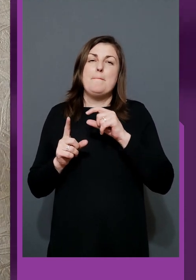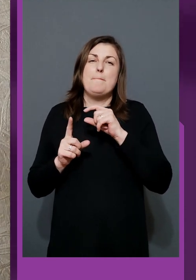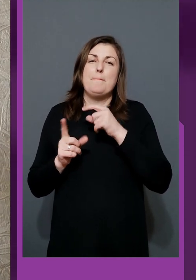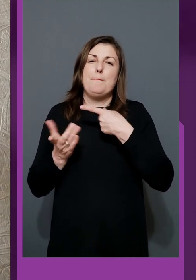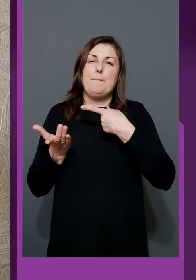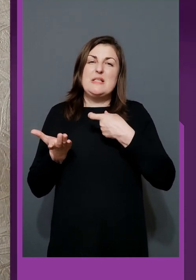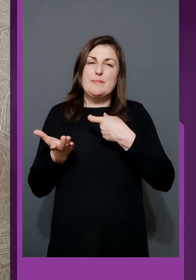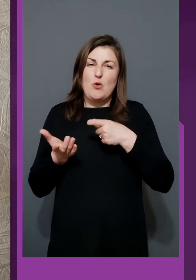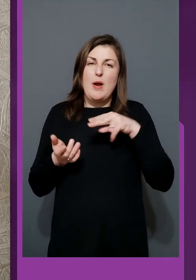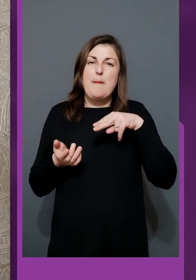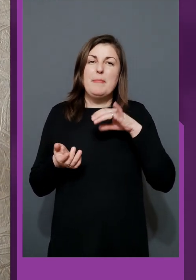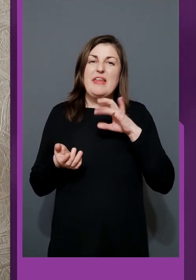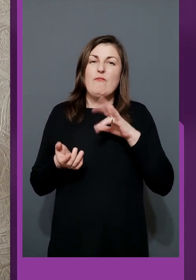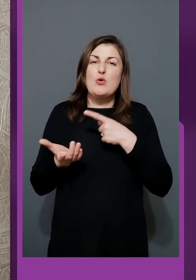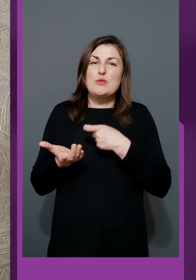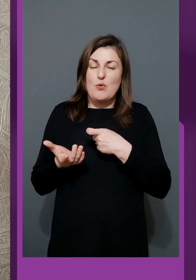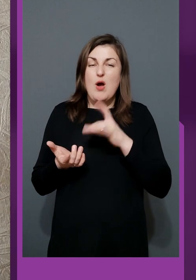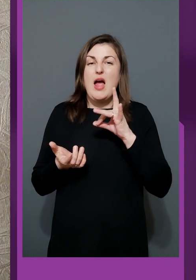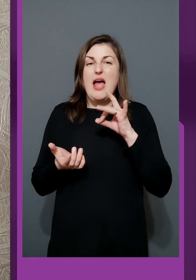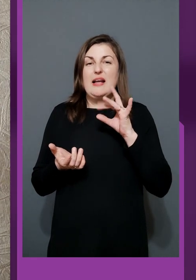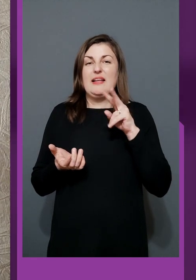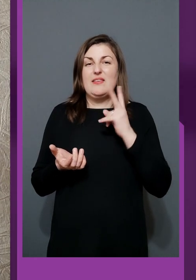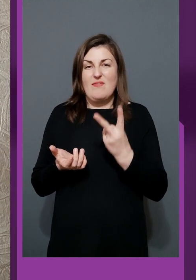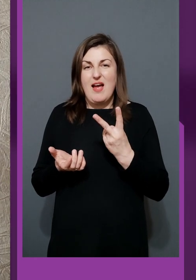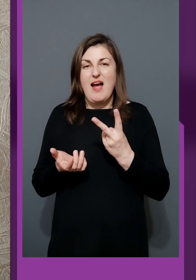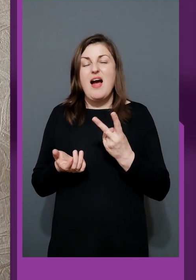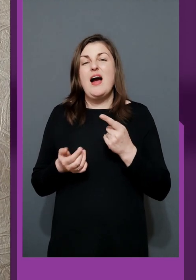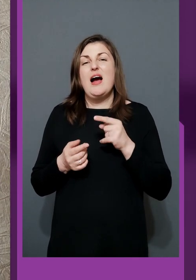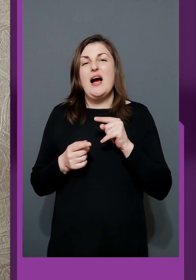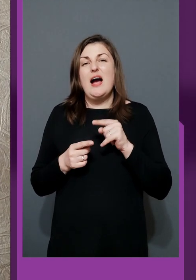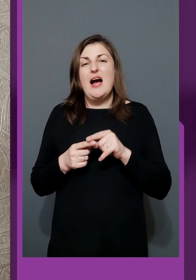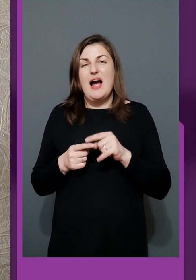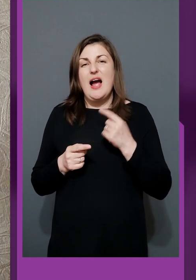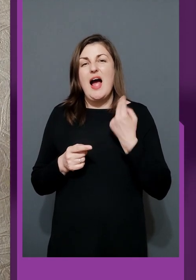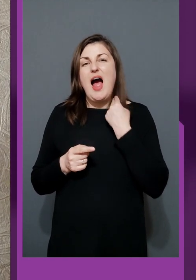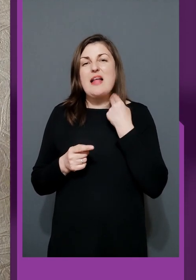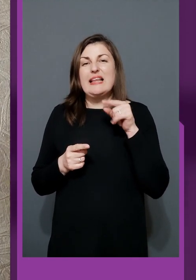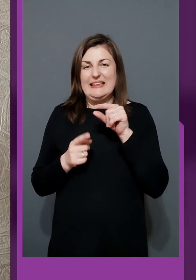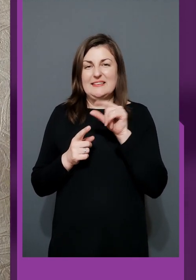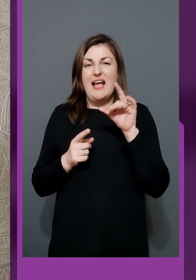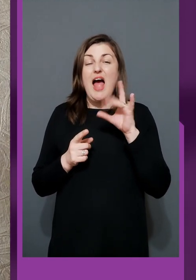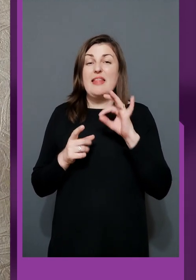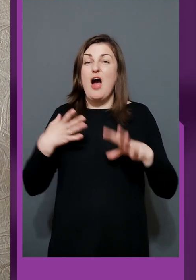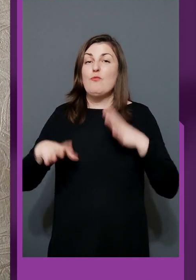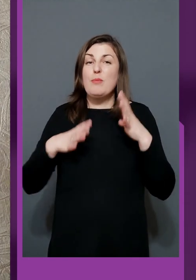зброї серед жінок стоячи R2 англійською абревіатуру